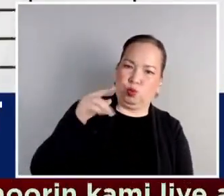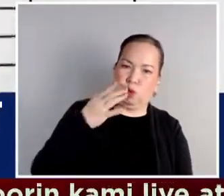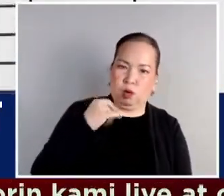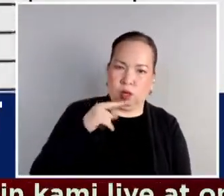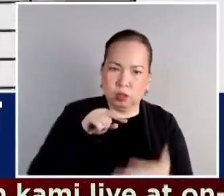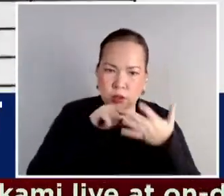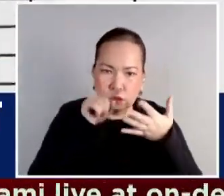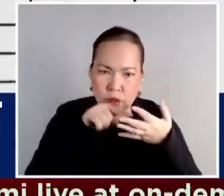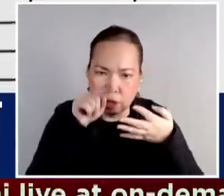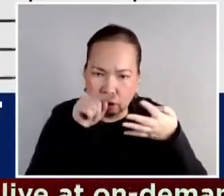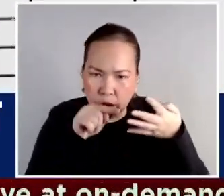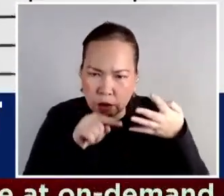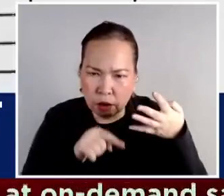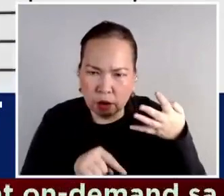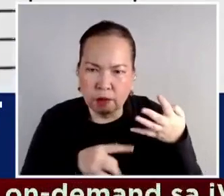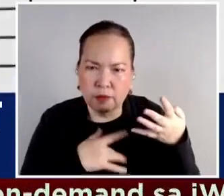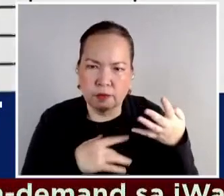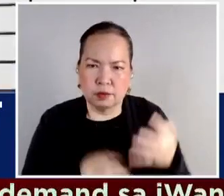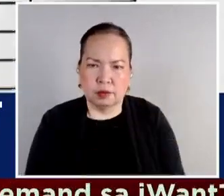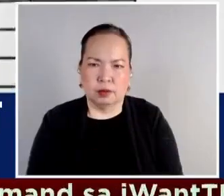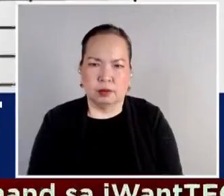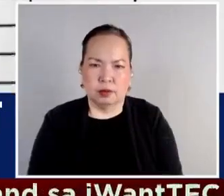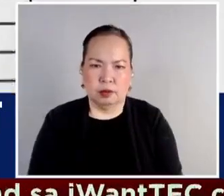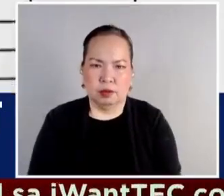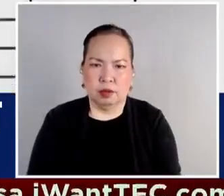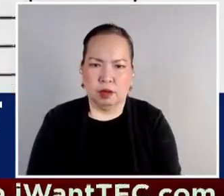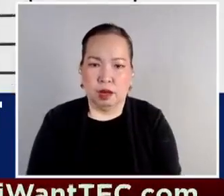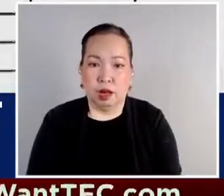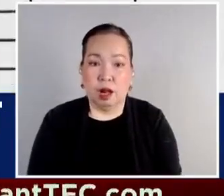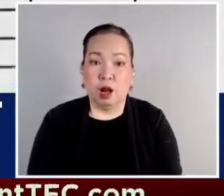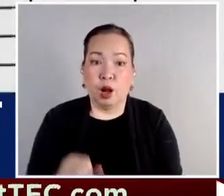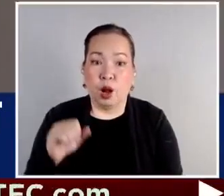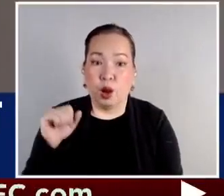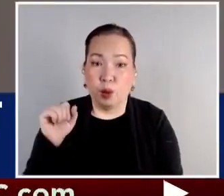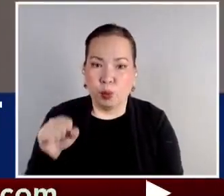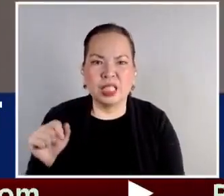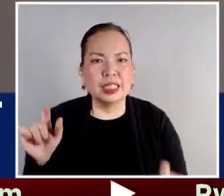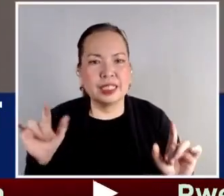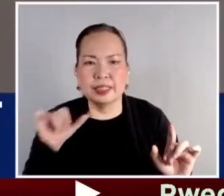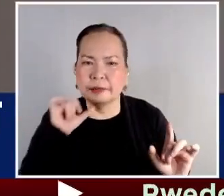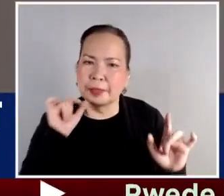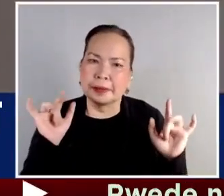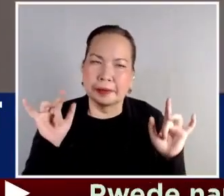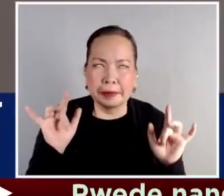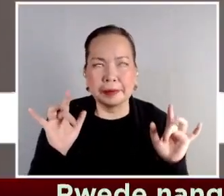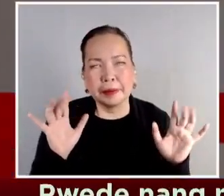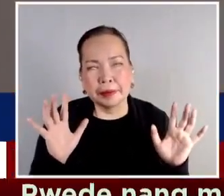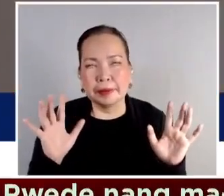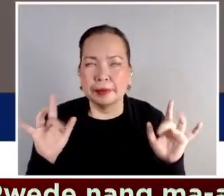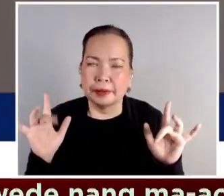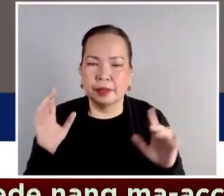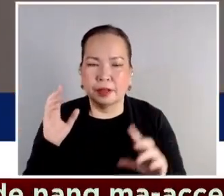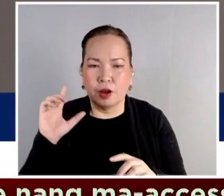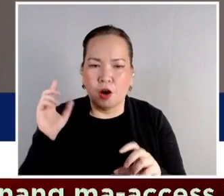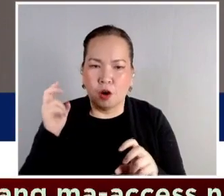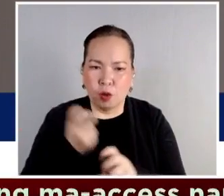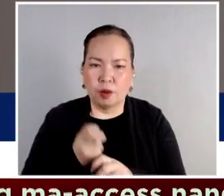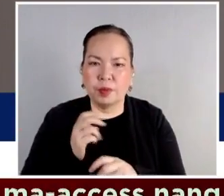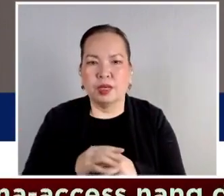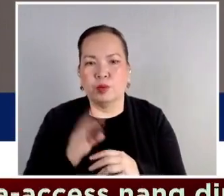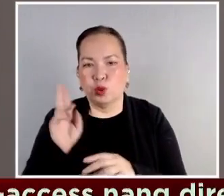ang specifications ng laptop. Pwede siya sa light productivity. Nandyan lang yung paggamit ng